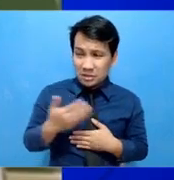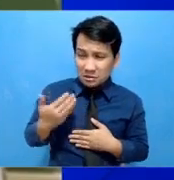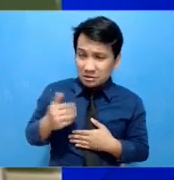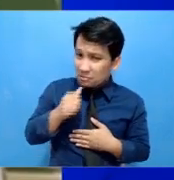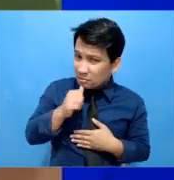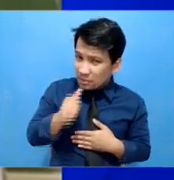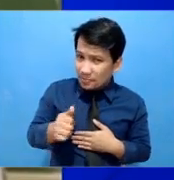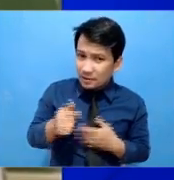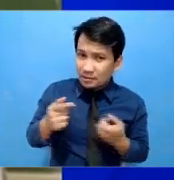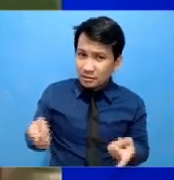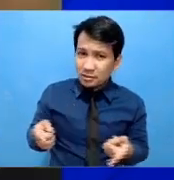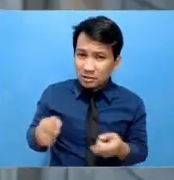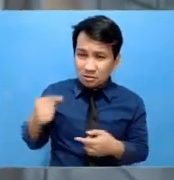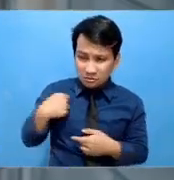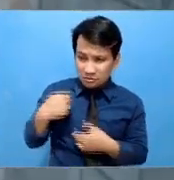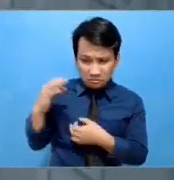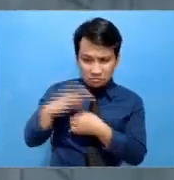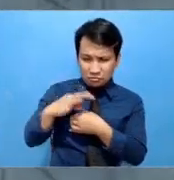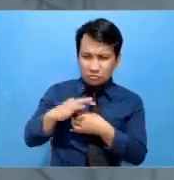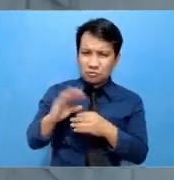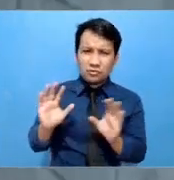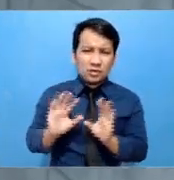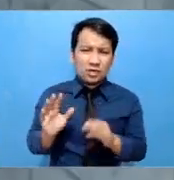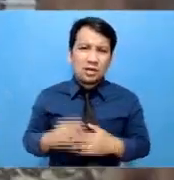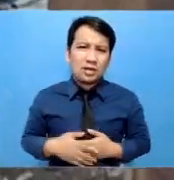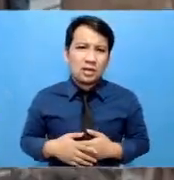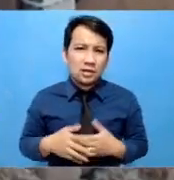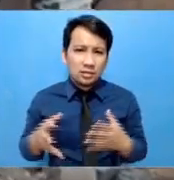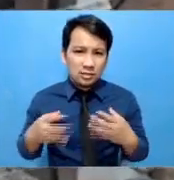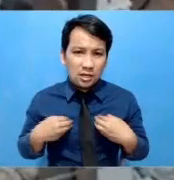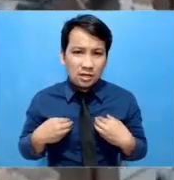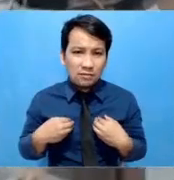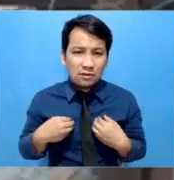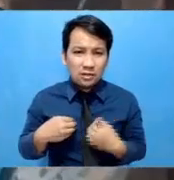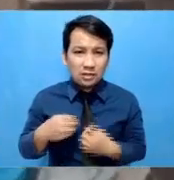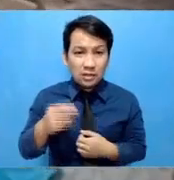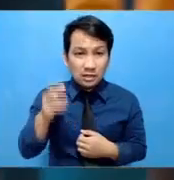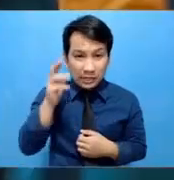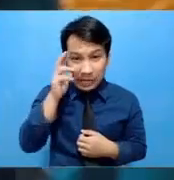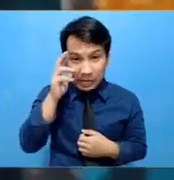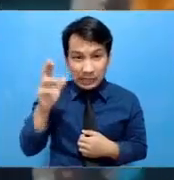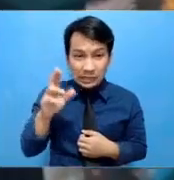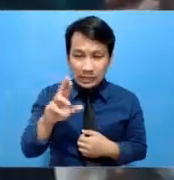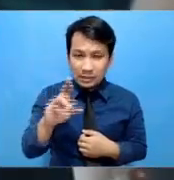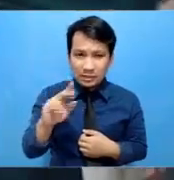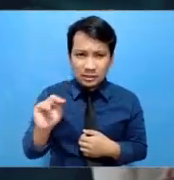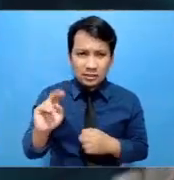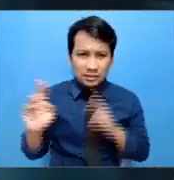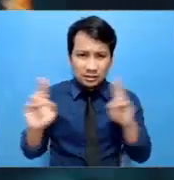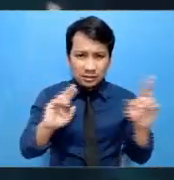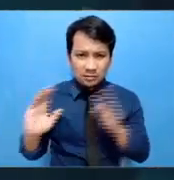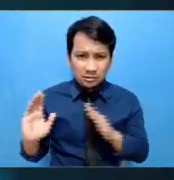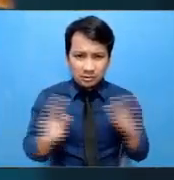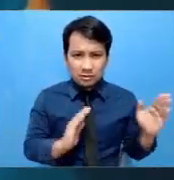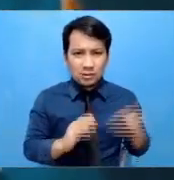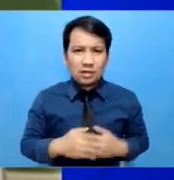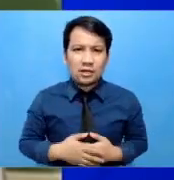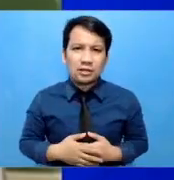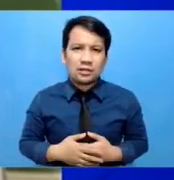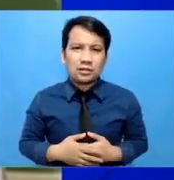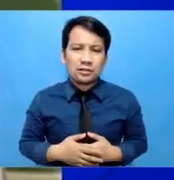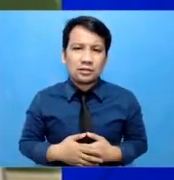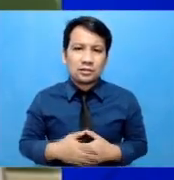yung iboto niyo ako. Pero aminado si Rene na bahagi na ito ng kanyang paghahanda. Pero yung social media